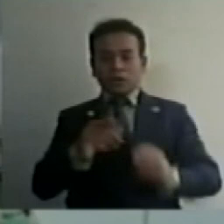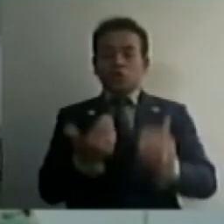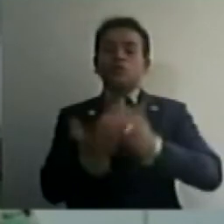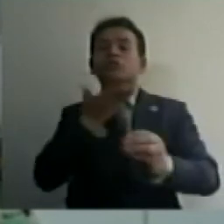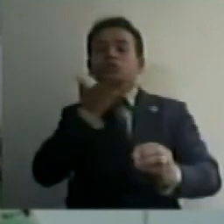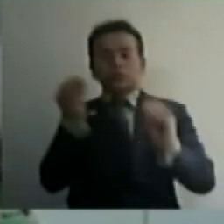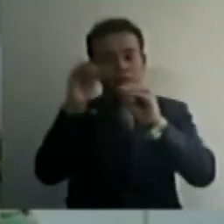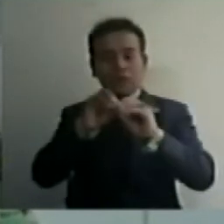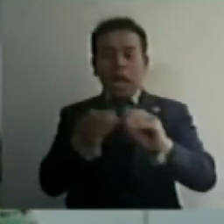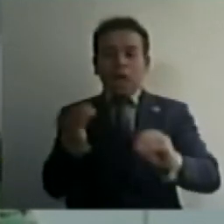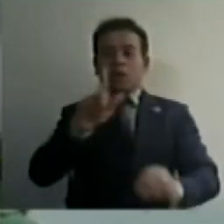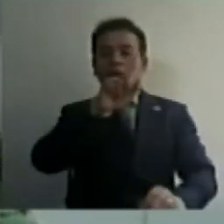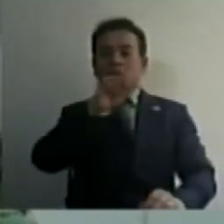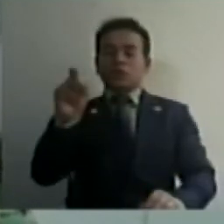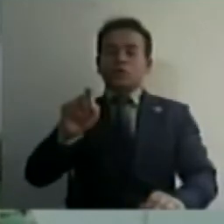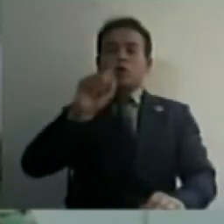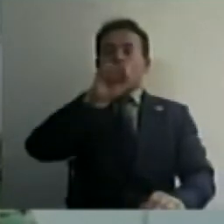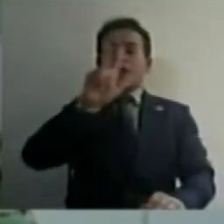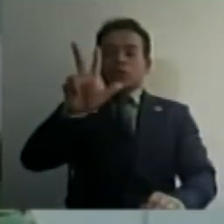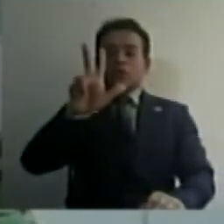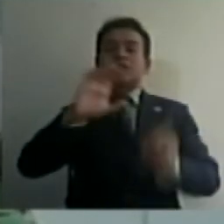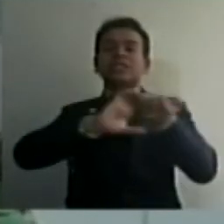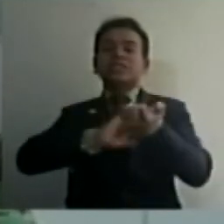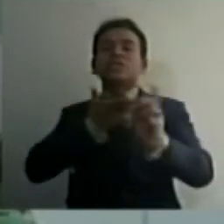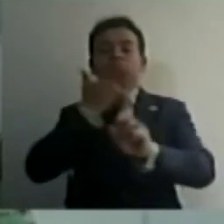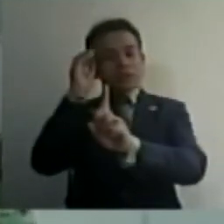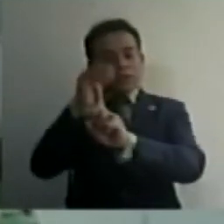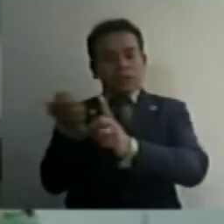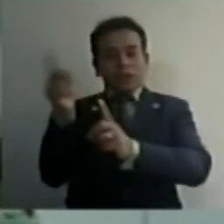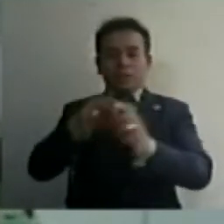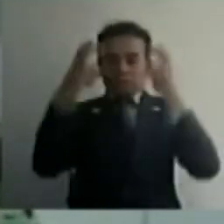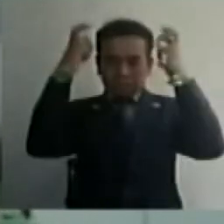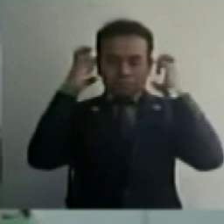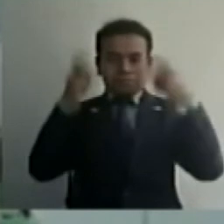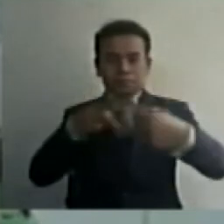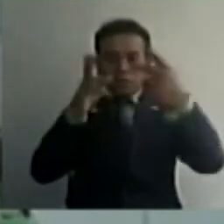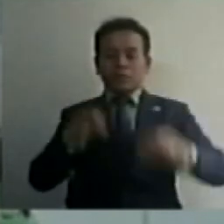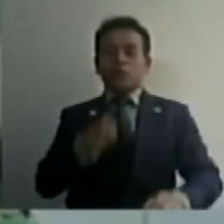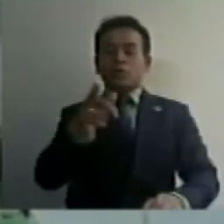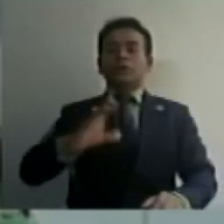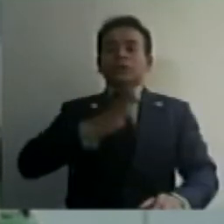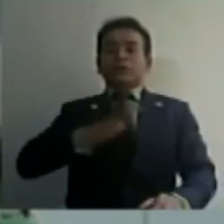বর্তমানে স্বেচ্ছাভিত্তিতে সেবা দিচ্ছেন 3,696 জন চিকিৎসক।